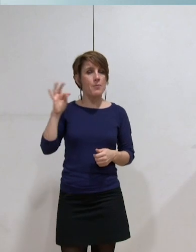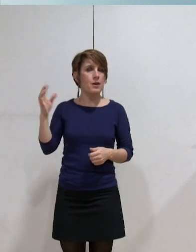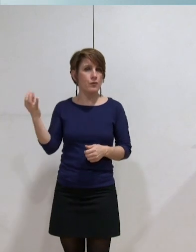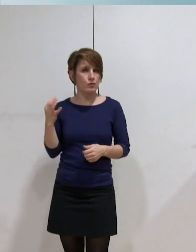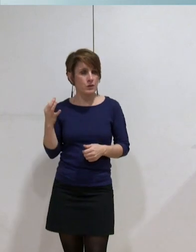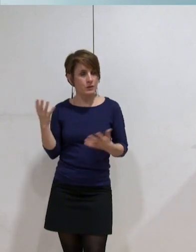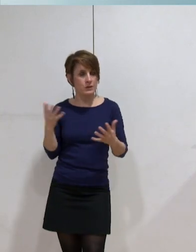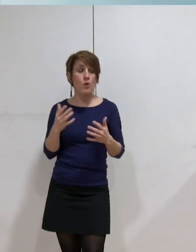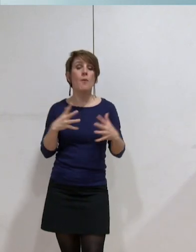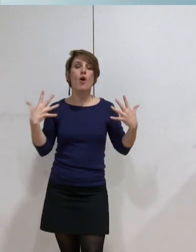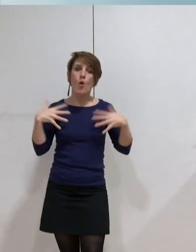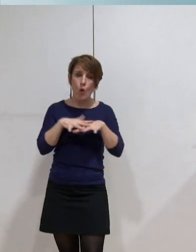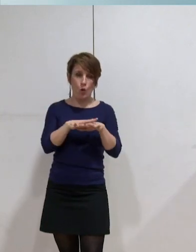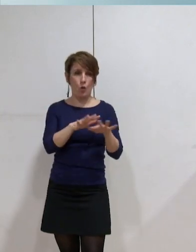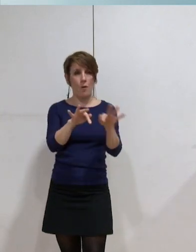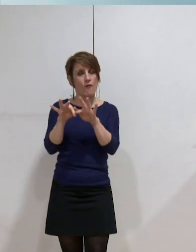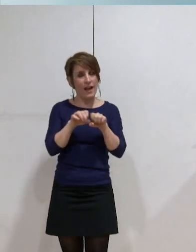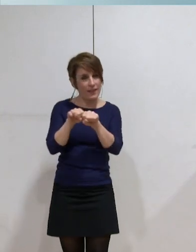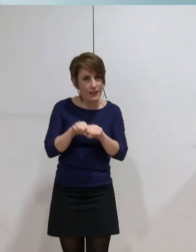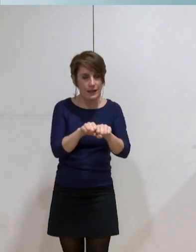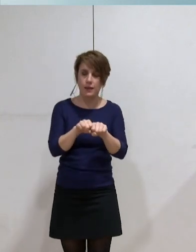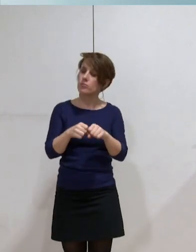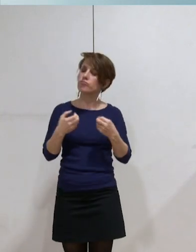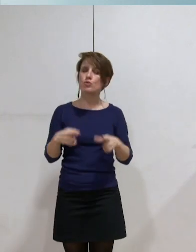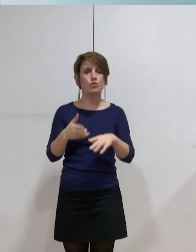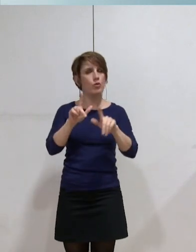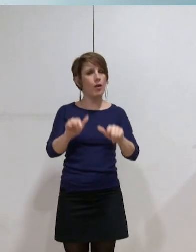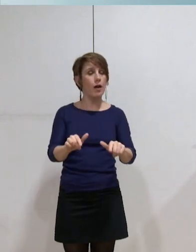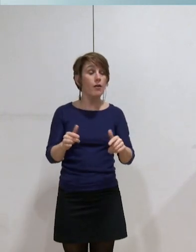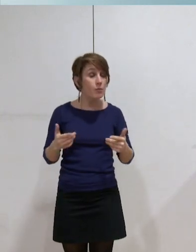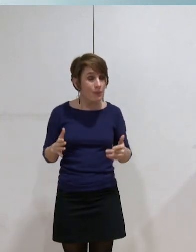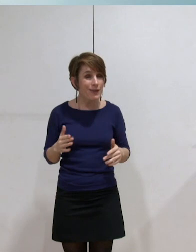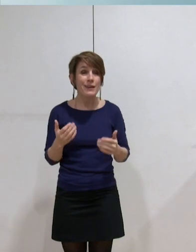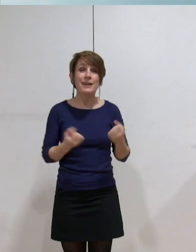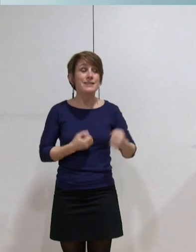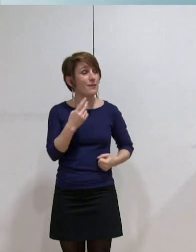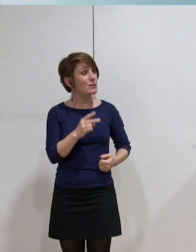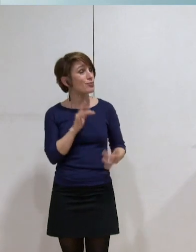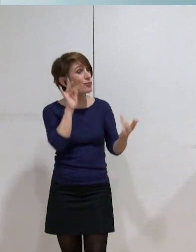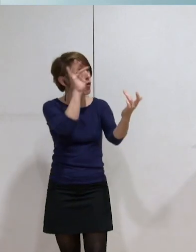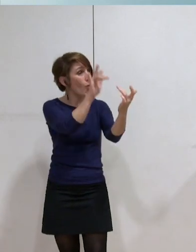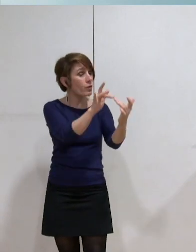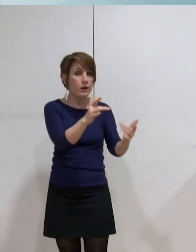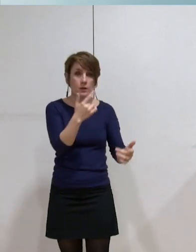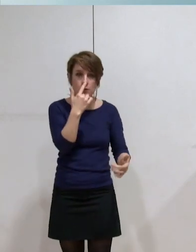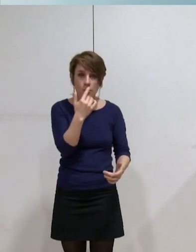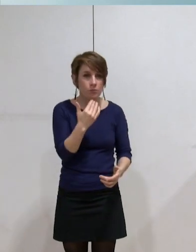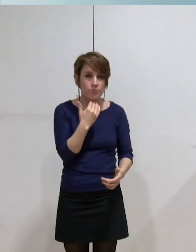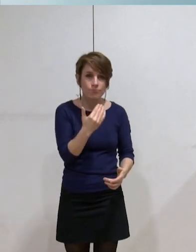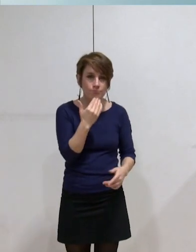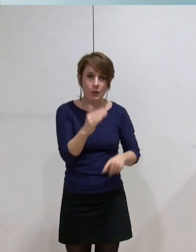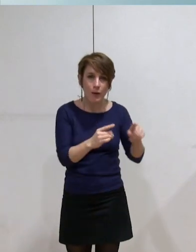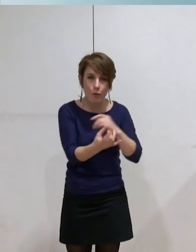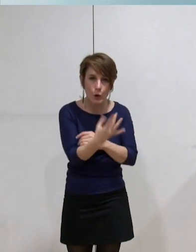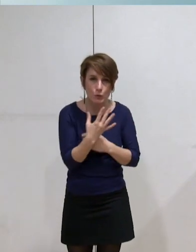regroupement de fraterie et la continuité scolaire était assuré or nous nous sommes rapprochés de vos services et malheureusement cela ne semble pas être systématiquement le